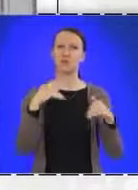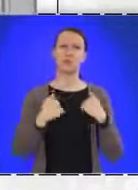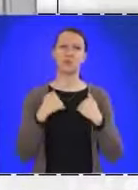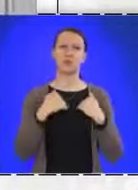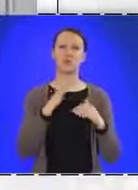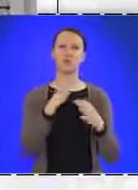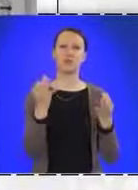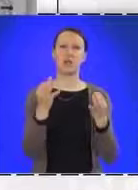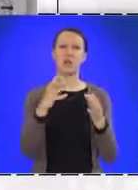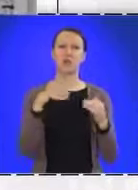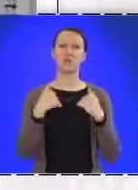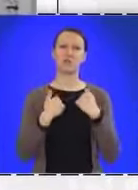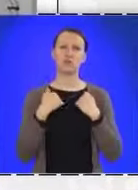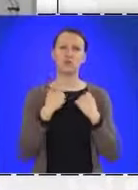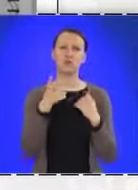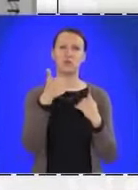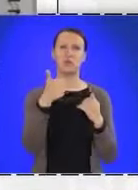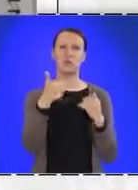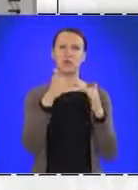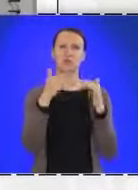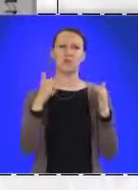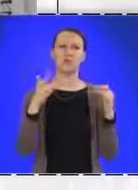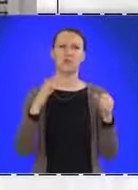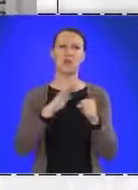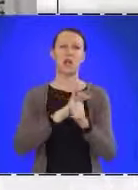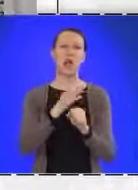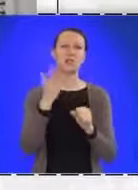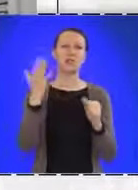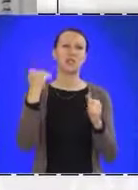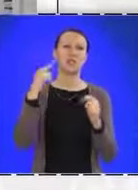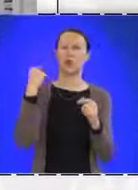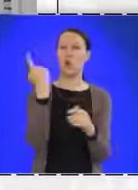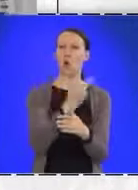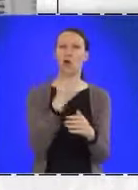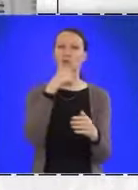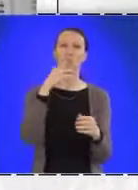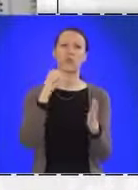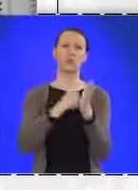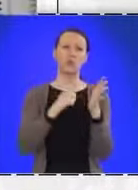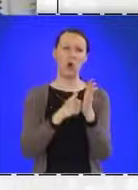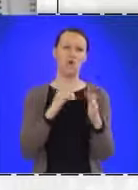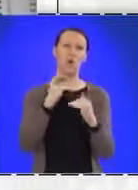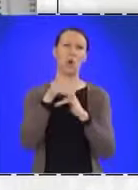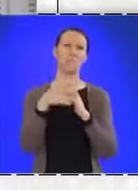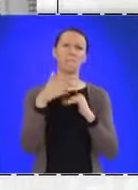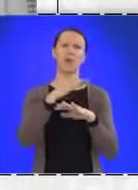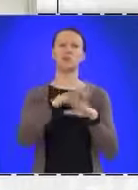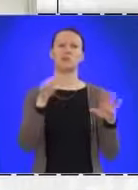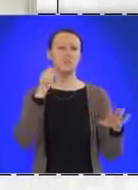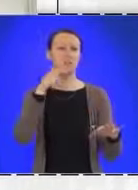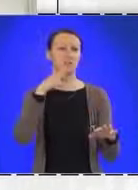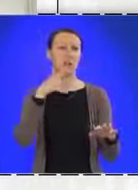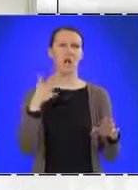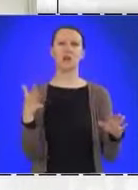gdje svi, u kojem živimo i gdje svi na neki način doživljavamo jednu određenu vrstu nasilja iz okoline, što sa strane medija, što